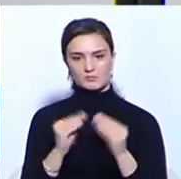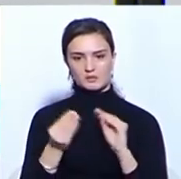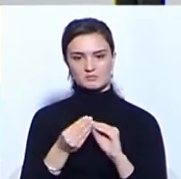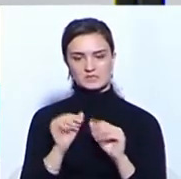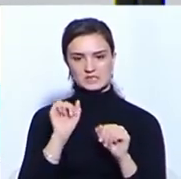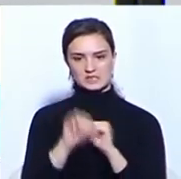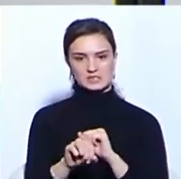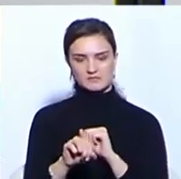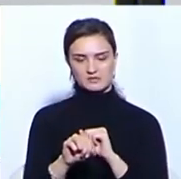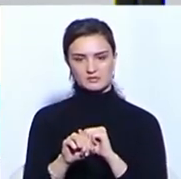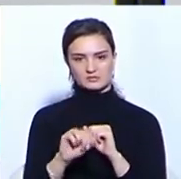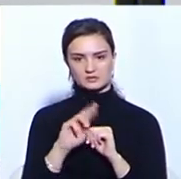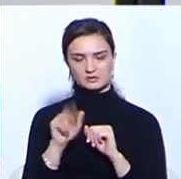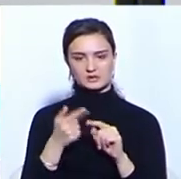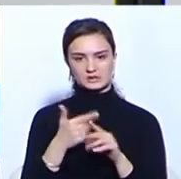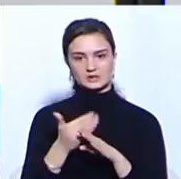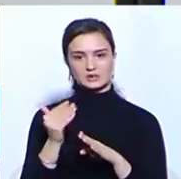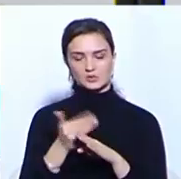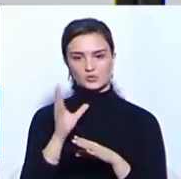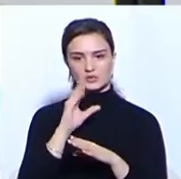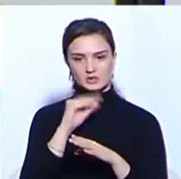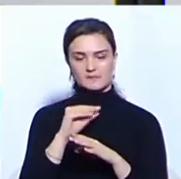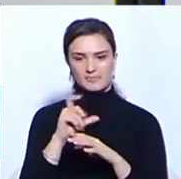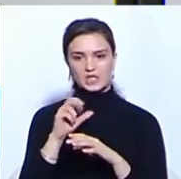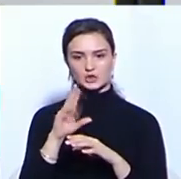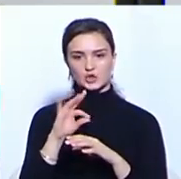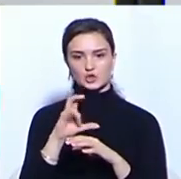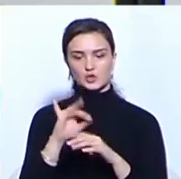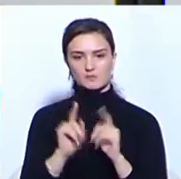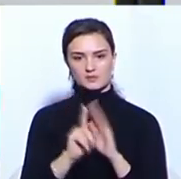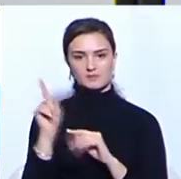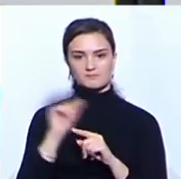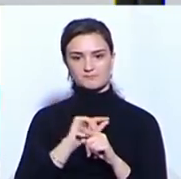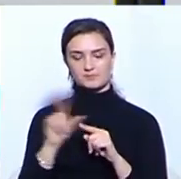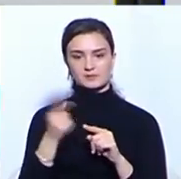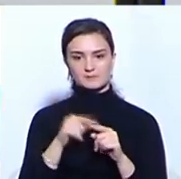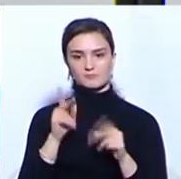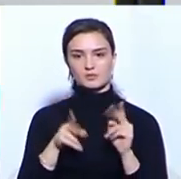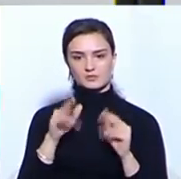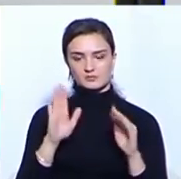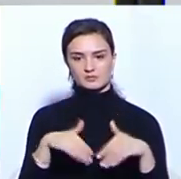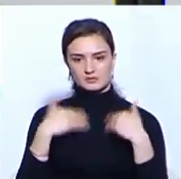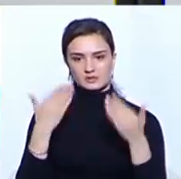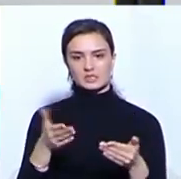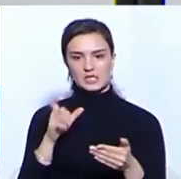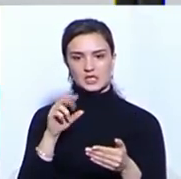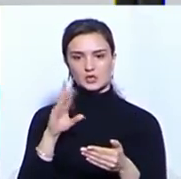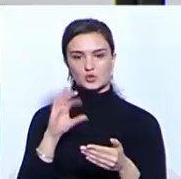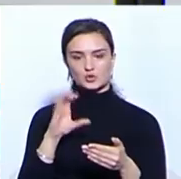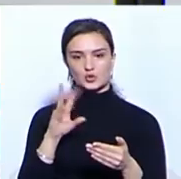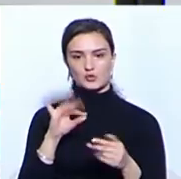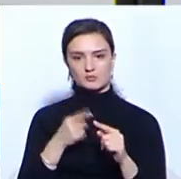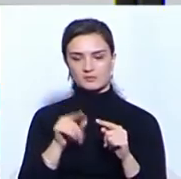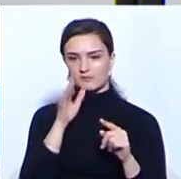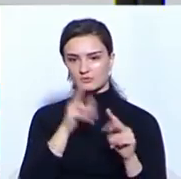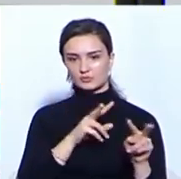პრობლემის დაძლევა. და ნელ-ნელა, როდესაც თქვათ, ენდოსკოპიური მეთოდები შემოვიდა, მაშინ ეს ოპერაციები გადავიდა ენდოსკოპიურზე. ამავე